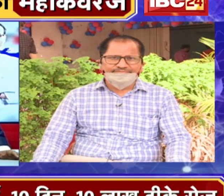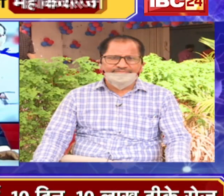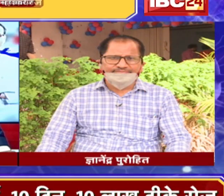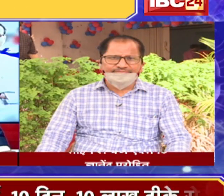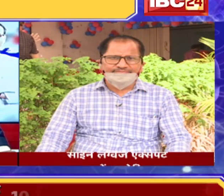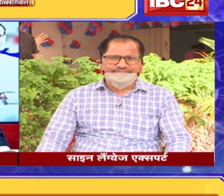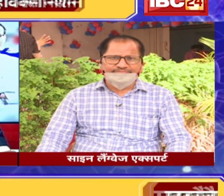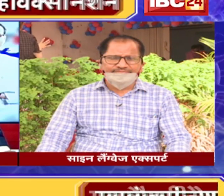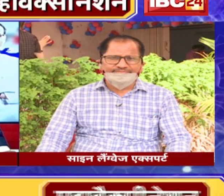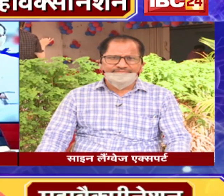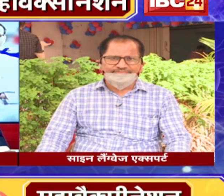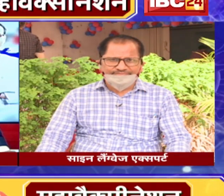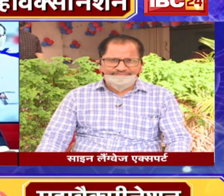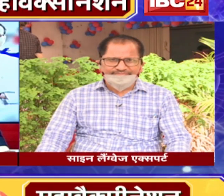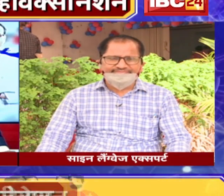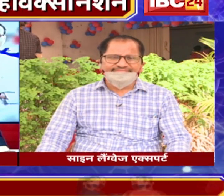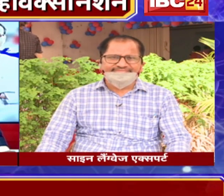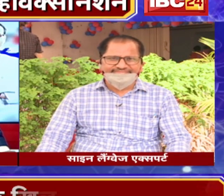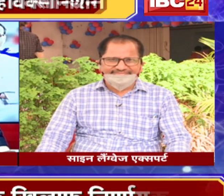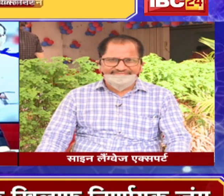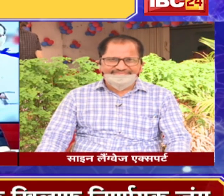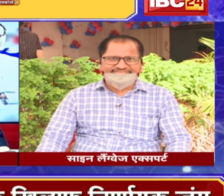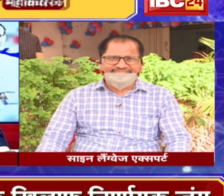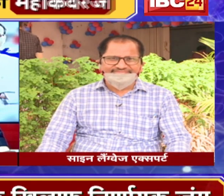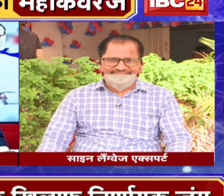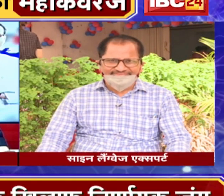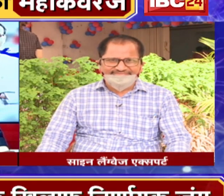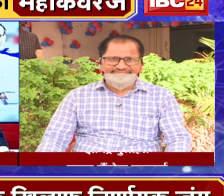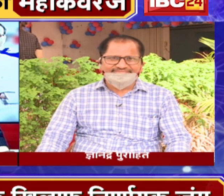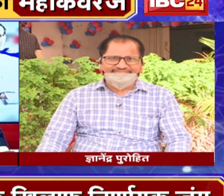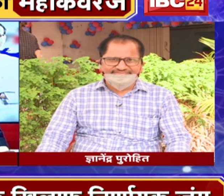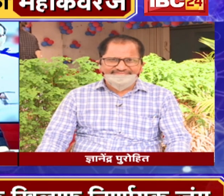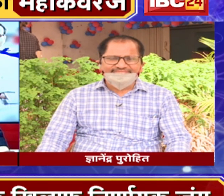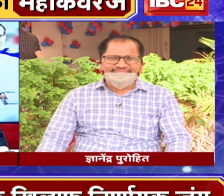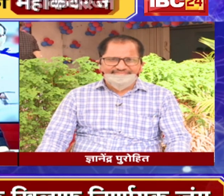बच्चे हैं जो 18+ से ऊपर के हैं, क्या वैक्सीनेशन पूरा कंप्लीट हो गया उनका?